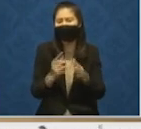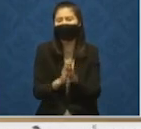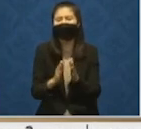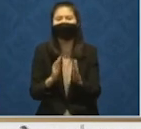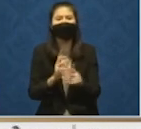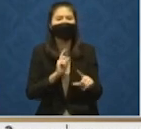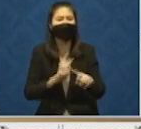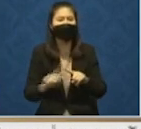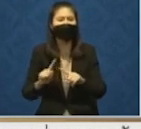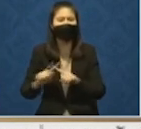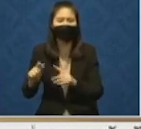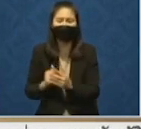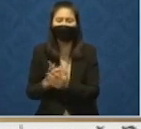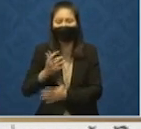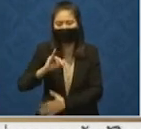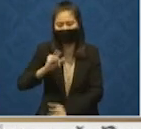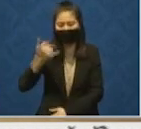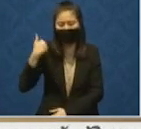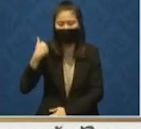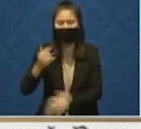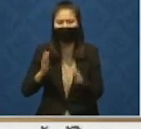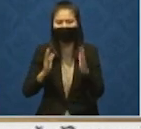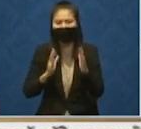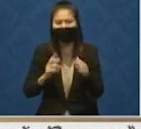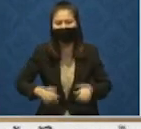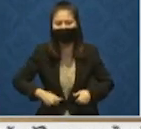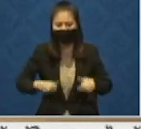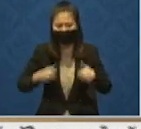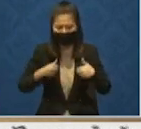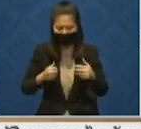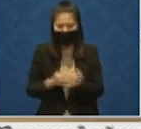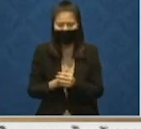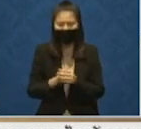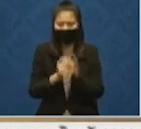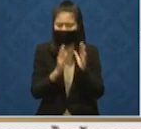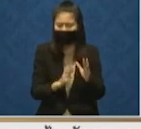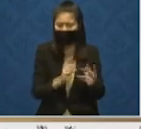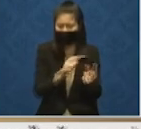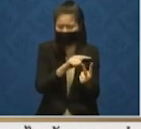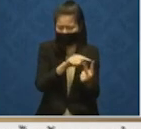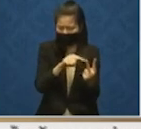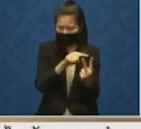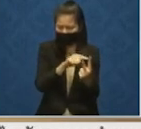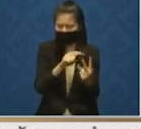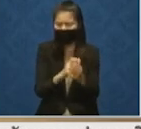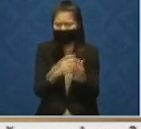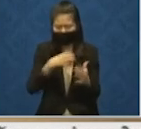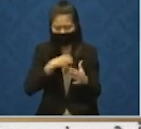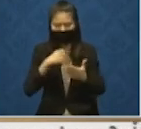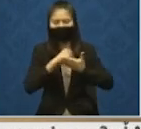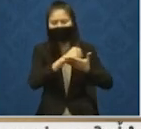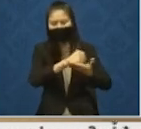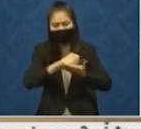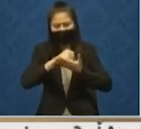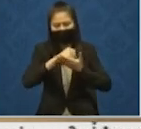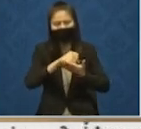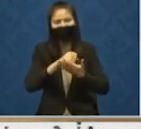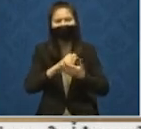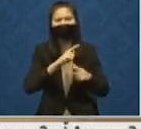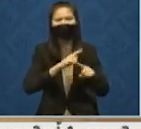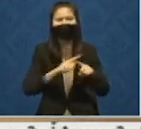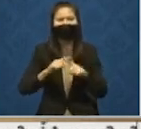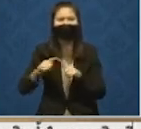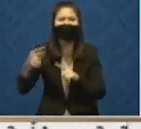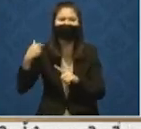ประสงค์คุณชวนที่ต้องการสื่อสารคือการเมืองปัจจุบันที่คุณชวนอยากจะบอกคือเป็นยุคที่ใช้เงินอย่างหนักในการซื้อตัวสสไม่ใช่รวมไทย